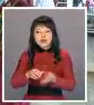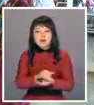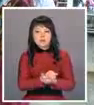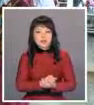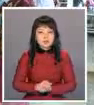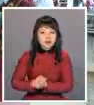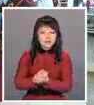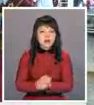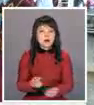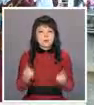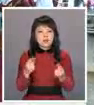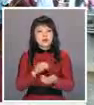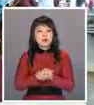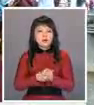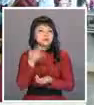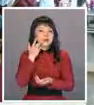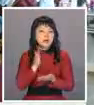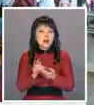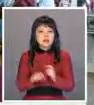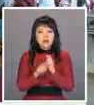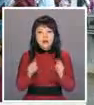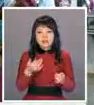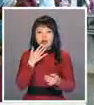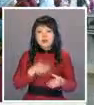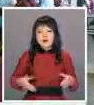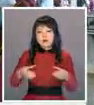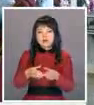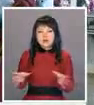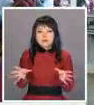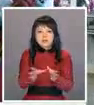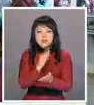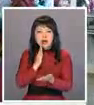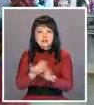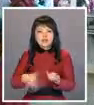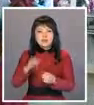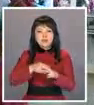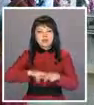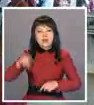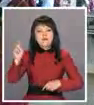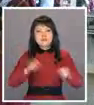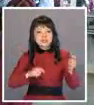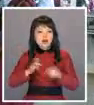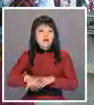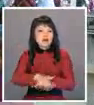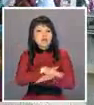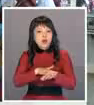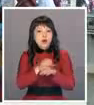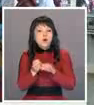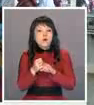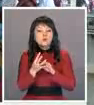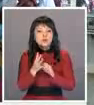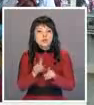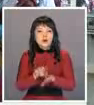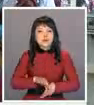ынтымағы берік, достығы бекем. Оларды осындай мәдени шаралар біріктіре түседі. Халықтар достығы фестивалінің Ақтөбеде 14-ші рет өтуі